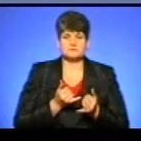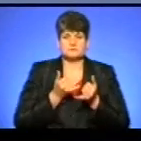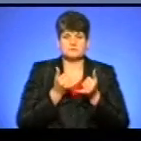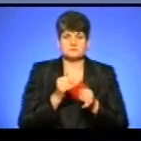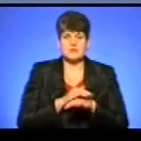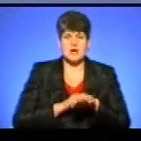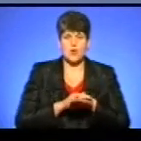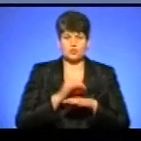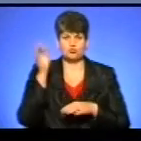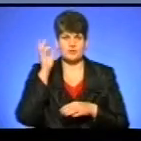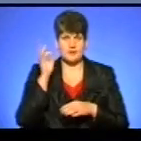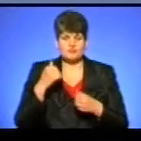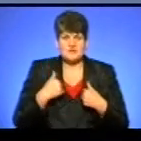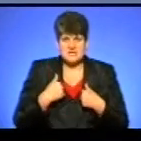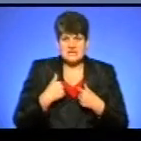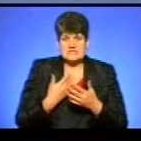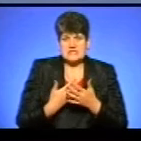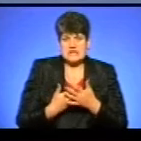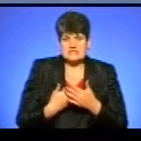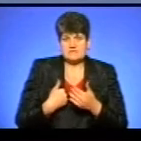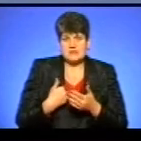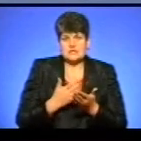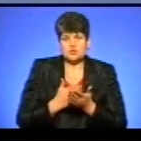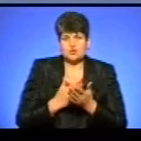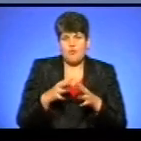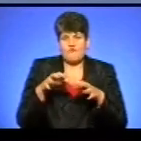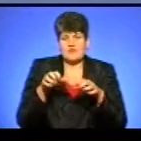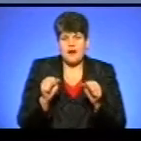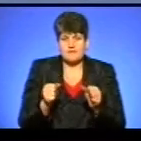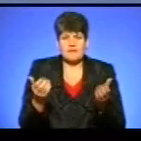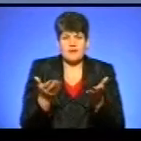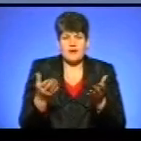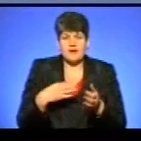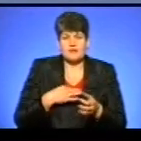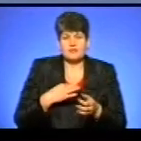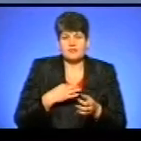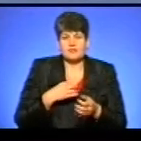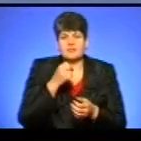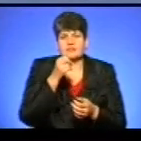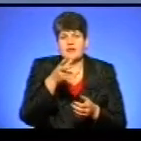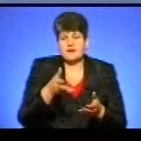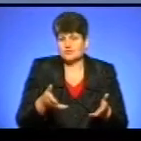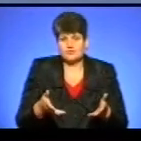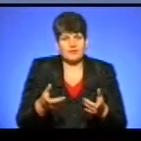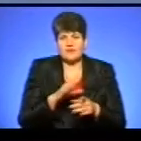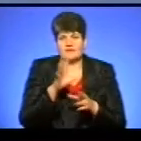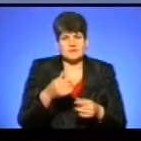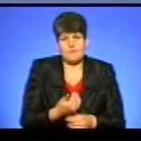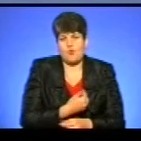Мені здається, що в нас ми служимо владі. Владі, яка нехтує тими всіма